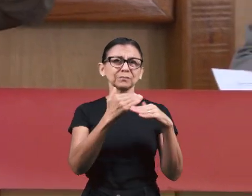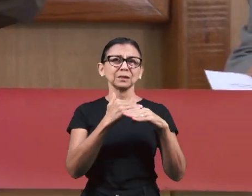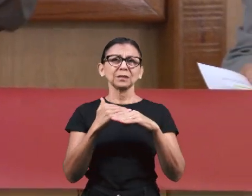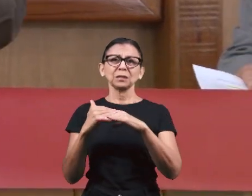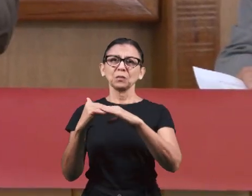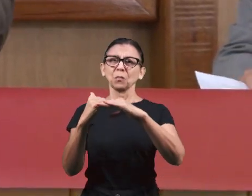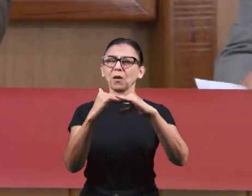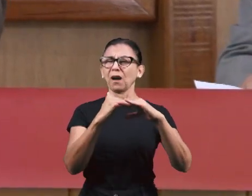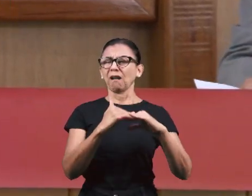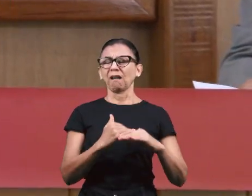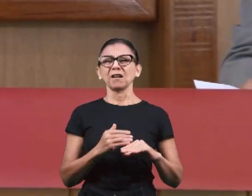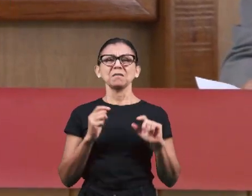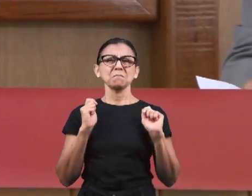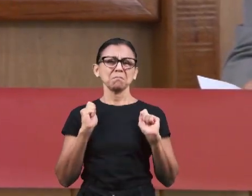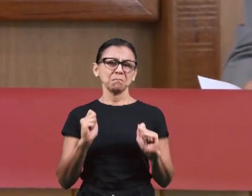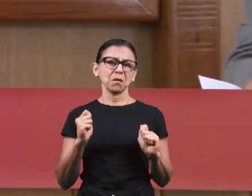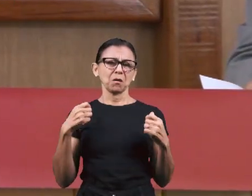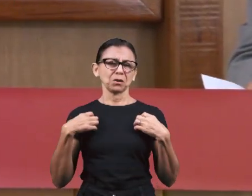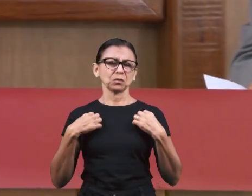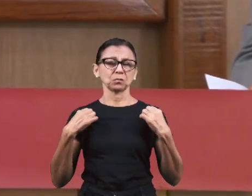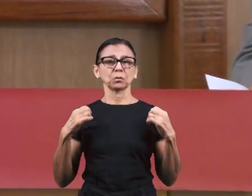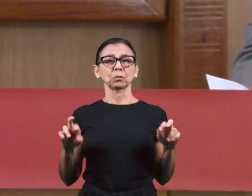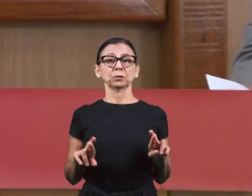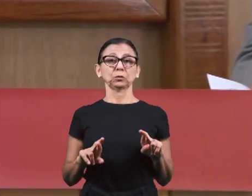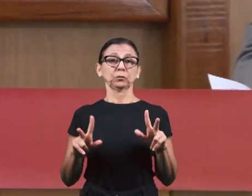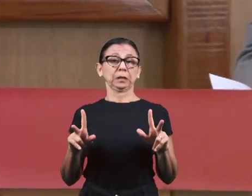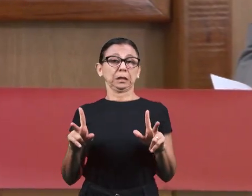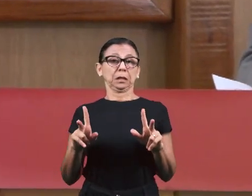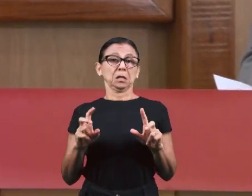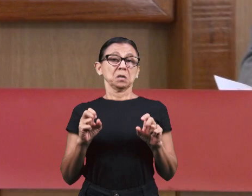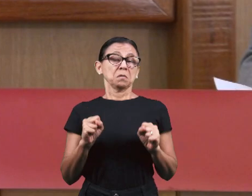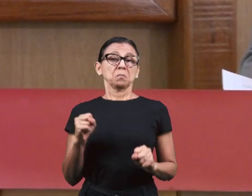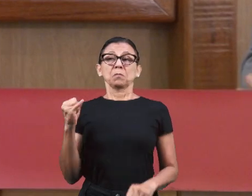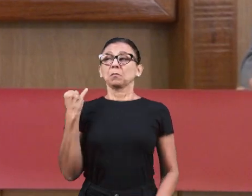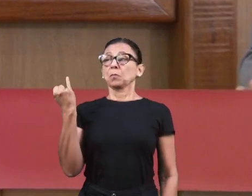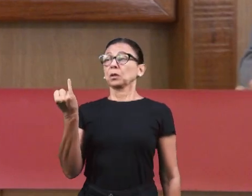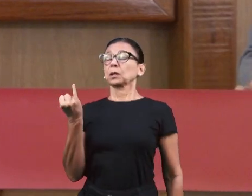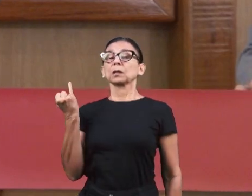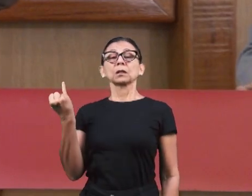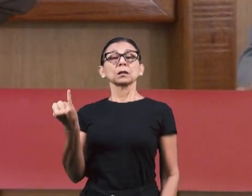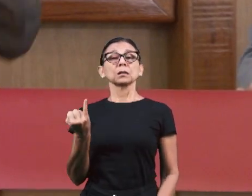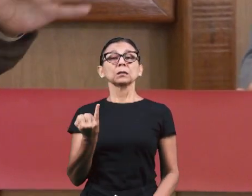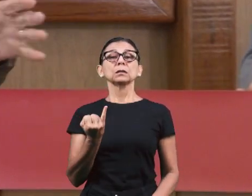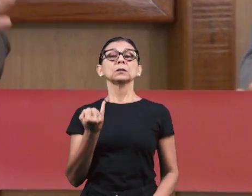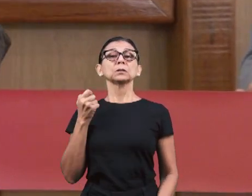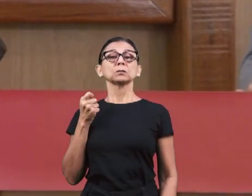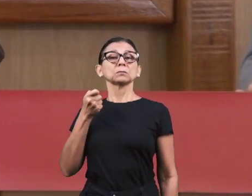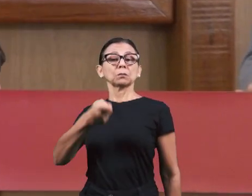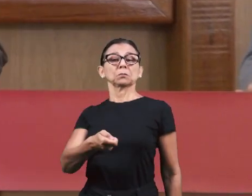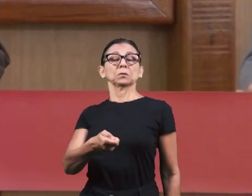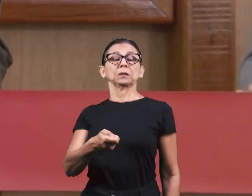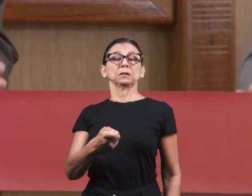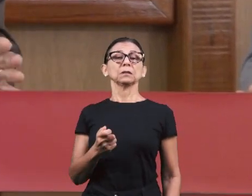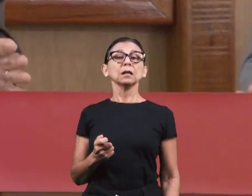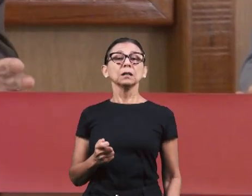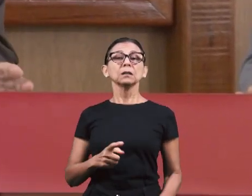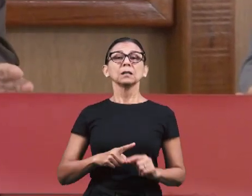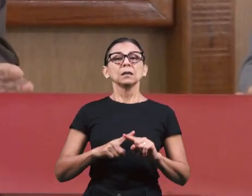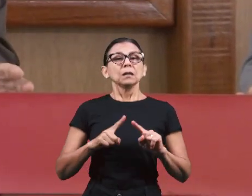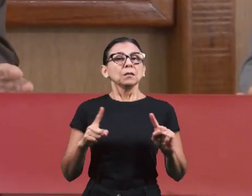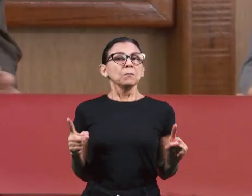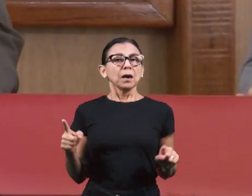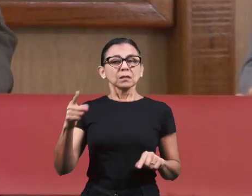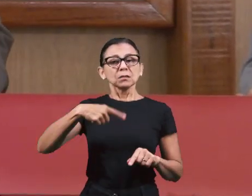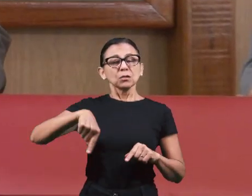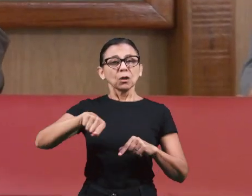Il peut mettre des habits différents, il peut être important, il peut être ce qu'il veut.